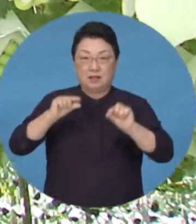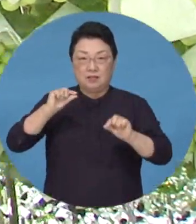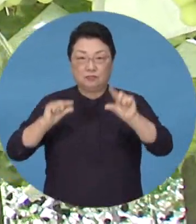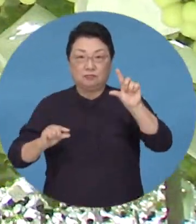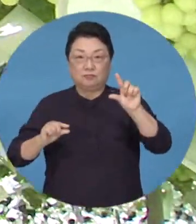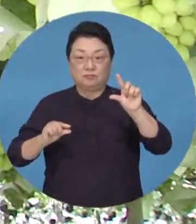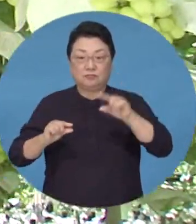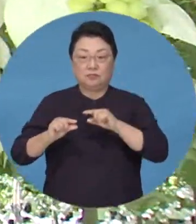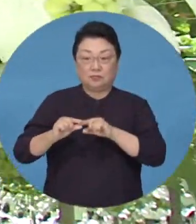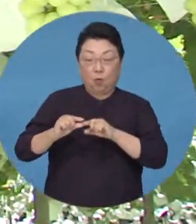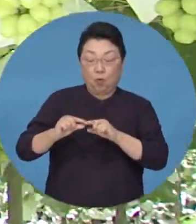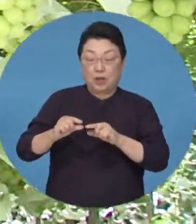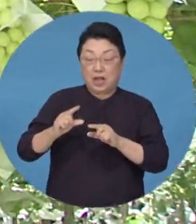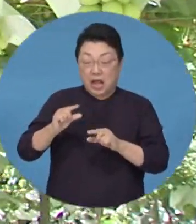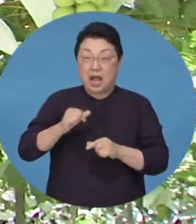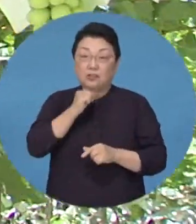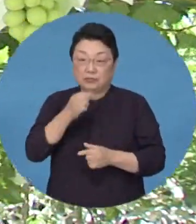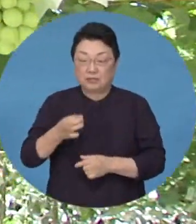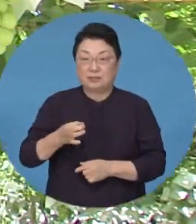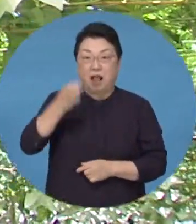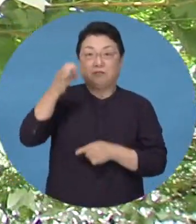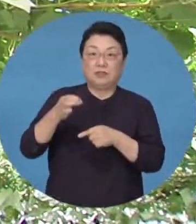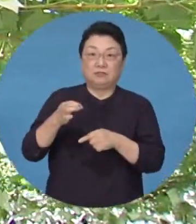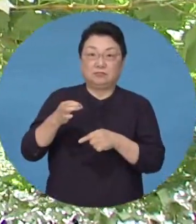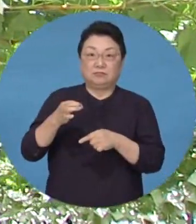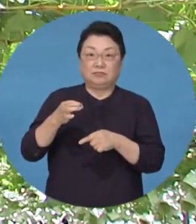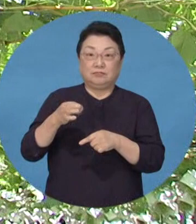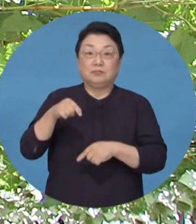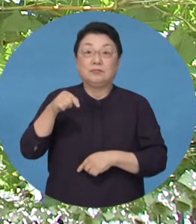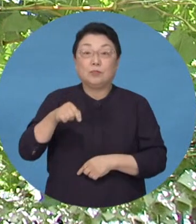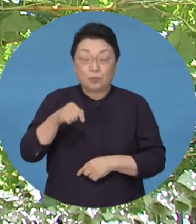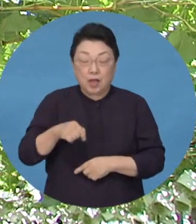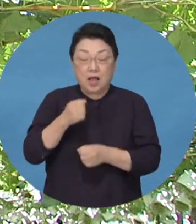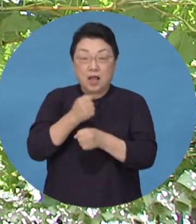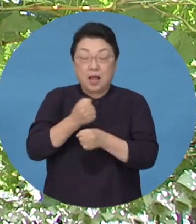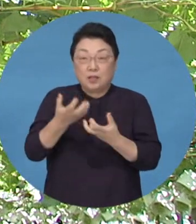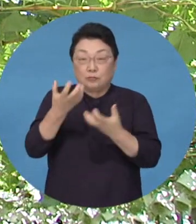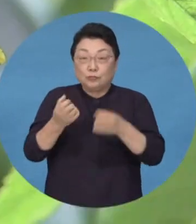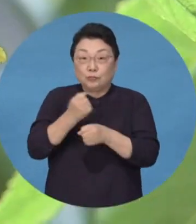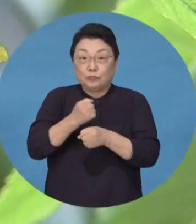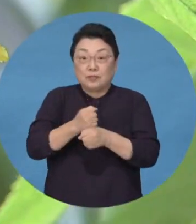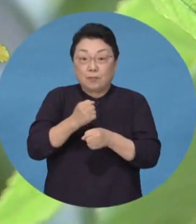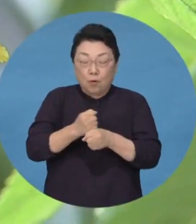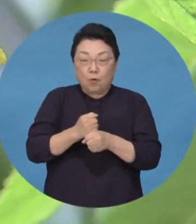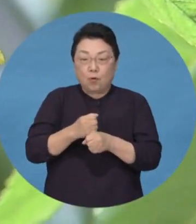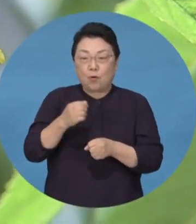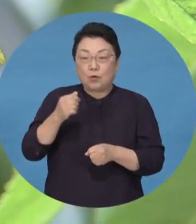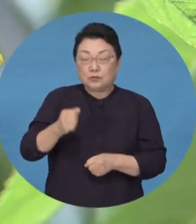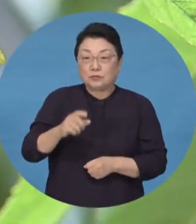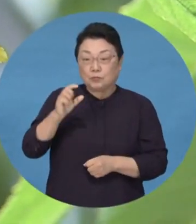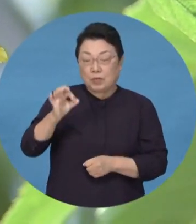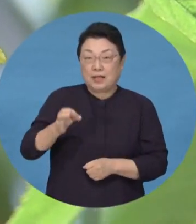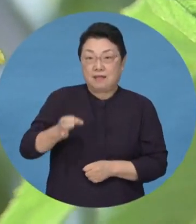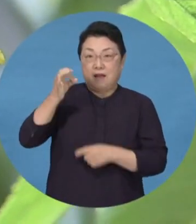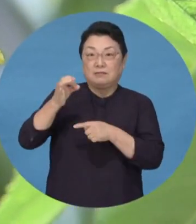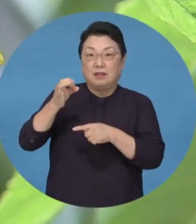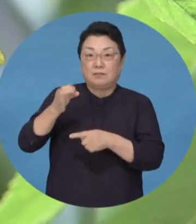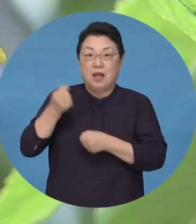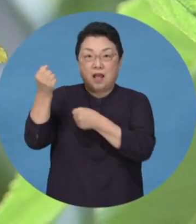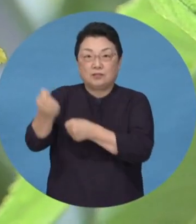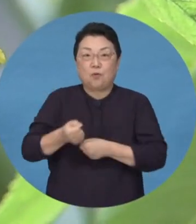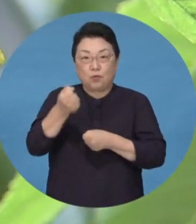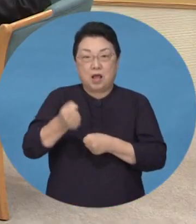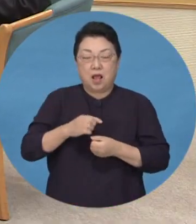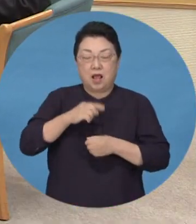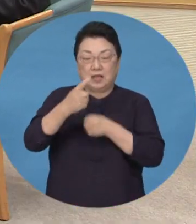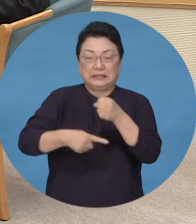値段を上げていきたいととすれば同じ寮を作っ作るだけでも単価が上がれば農家の皆さんの